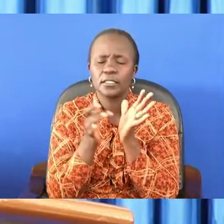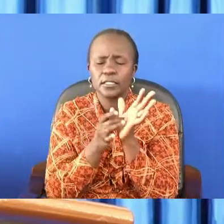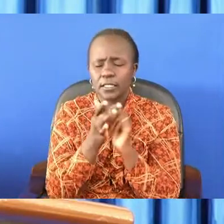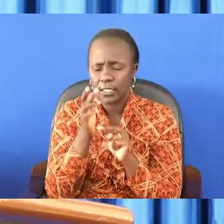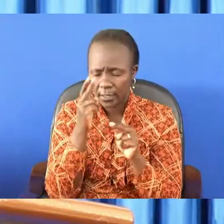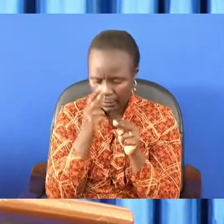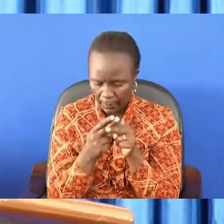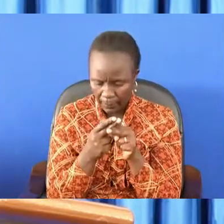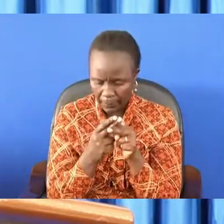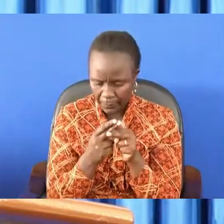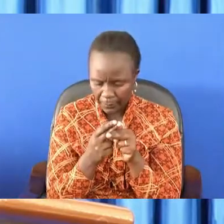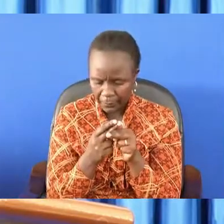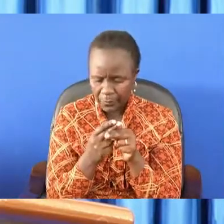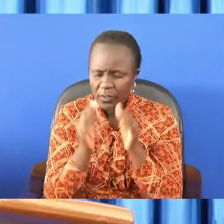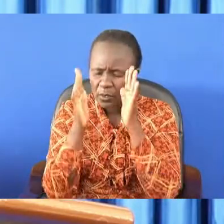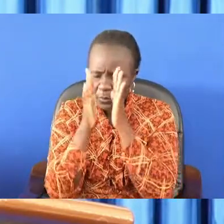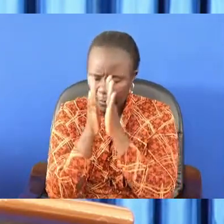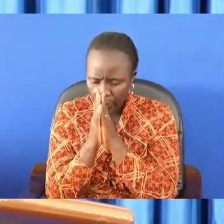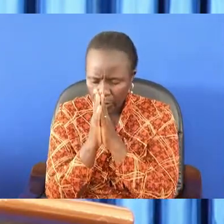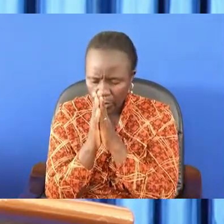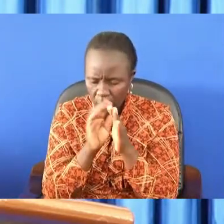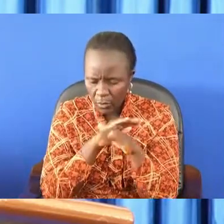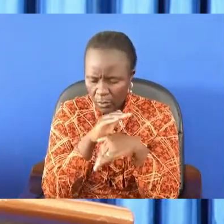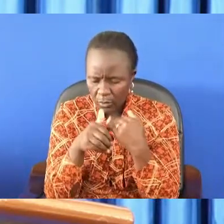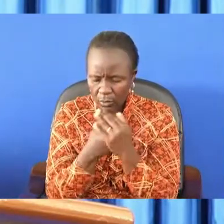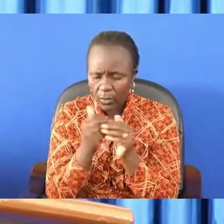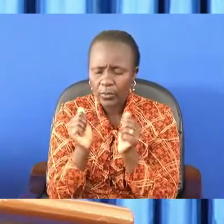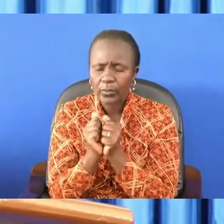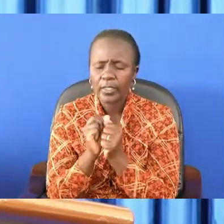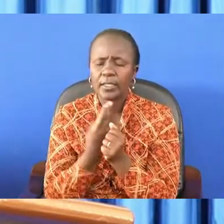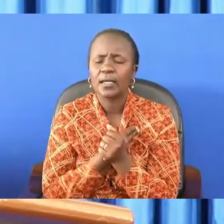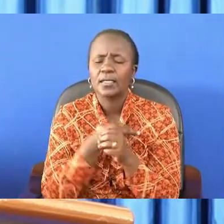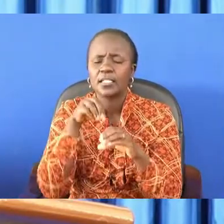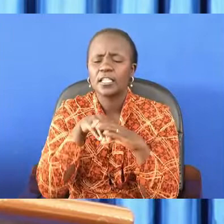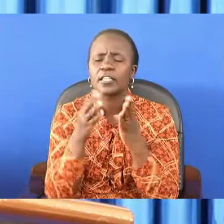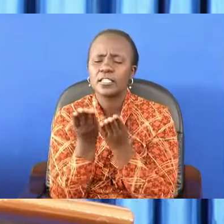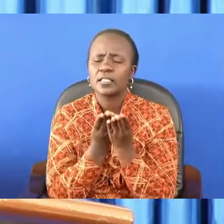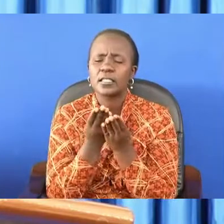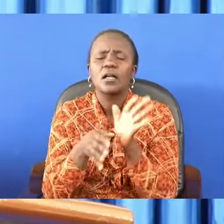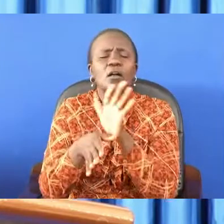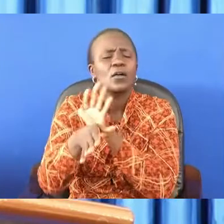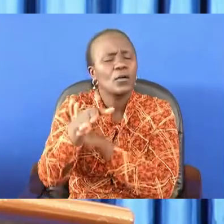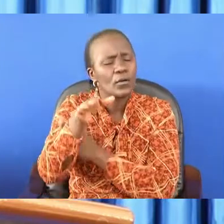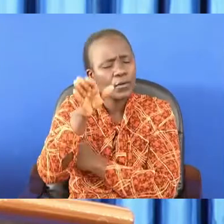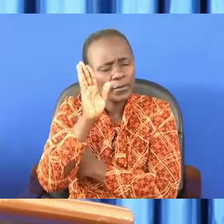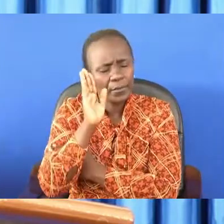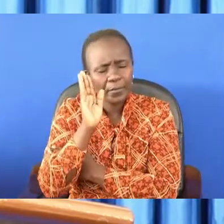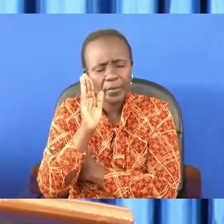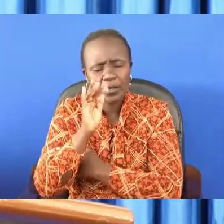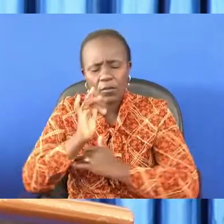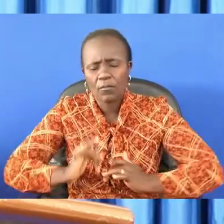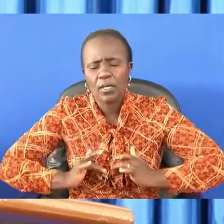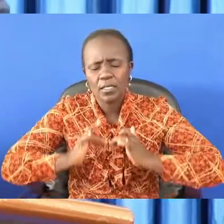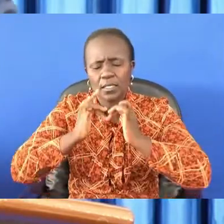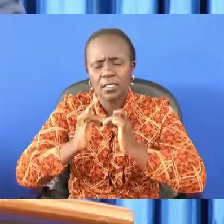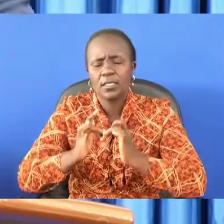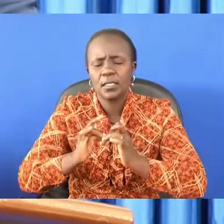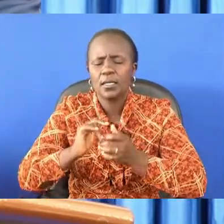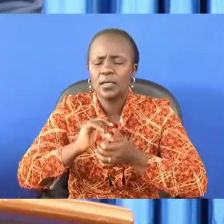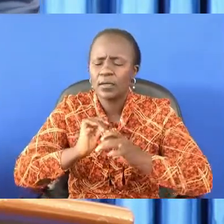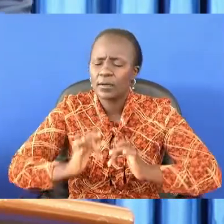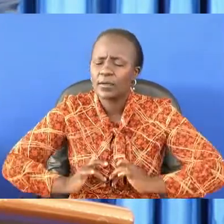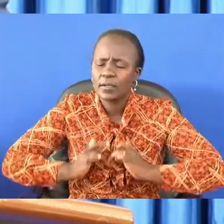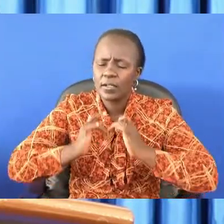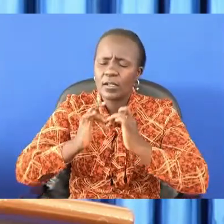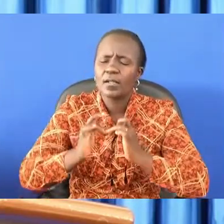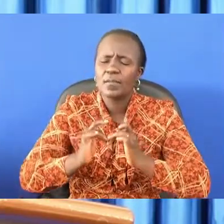la Yesu, tunaombea wale wote wako nasi katika ibada hii. Mungu wetu wa huruma, wahurumie